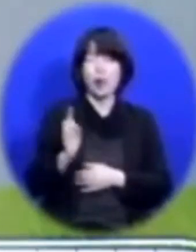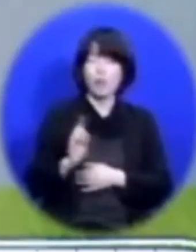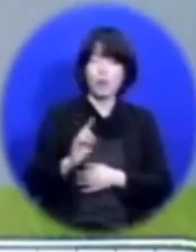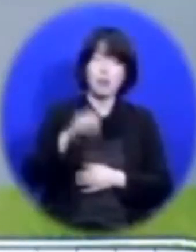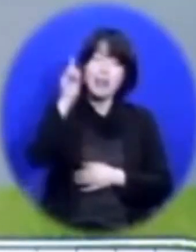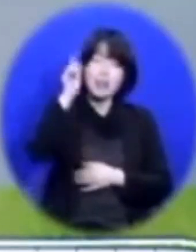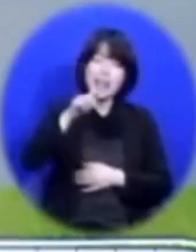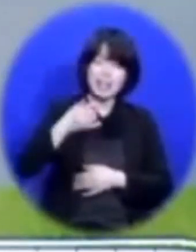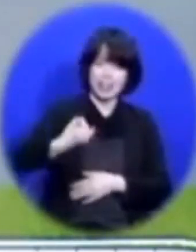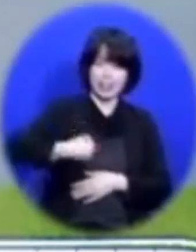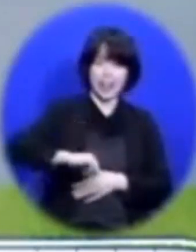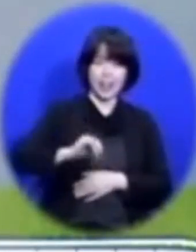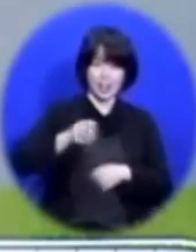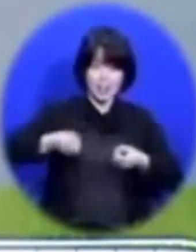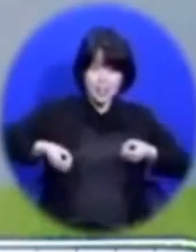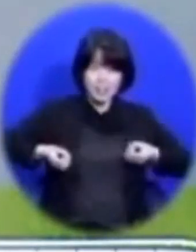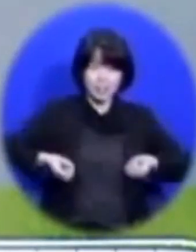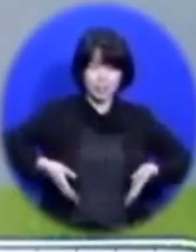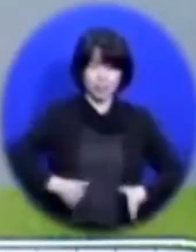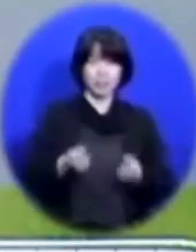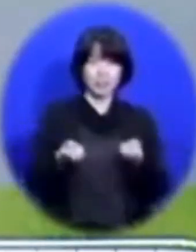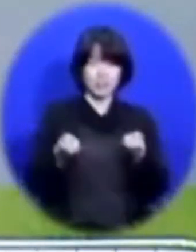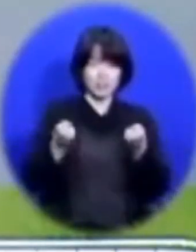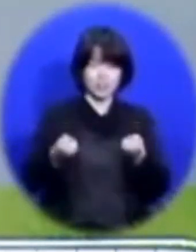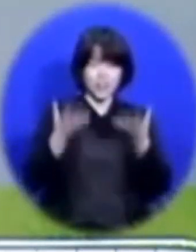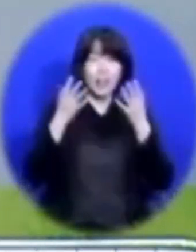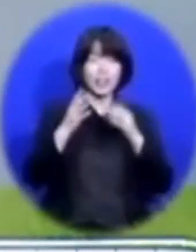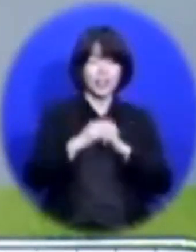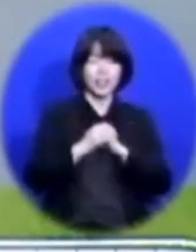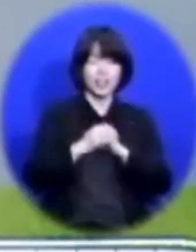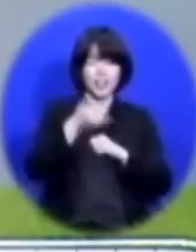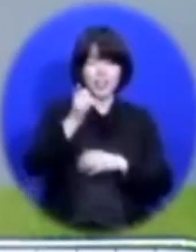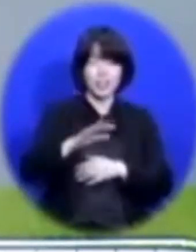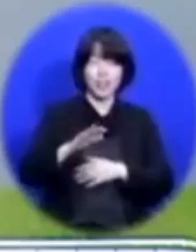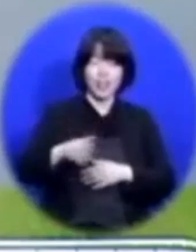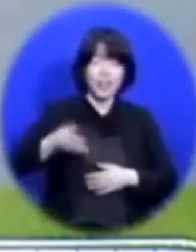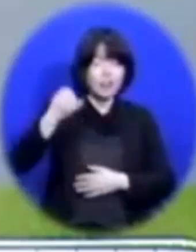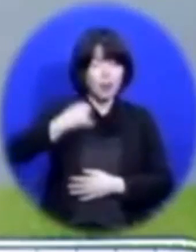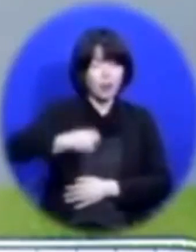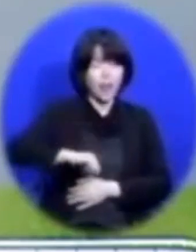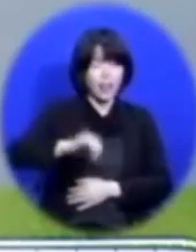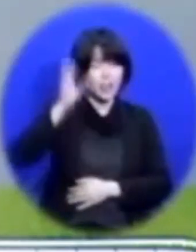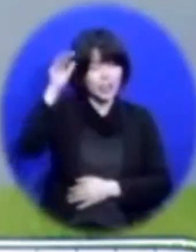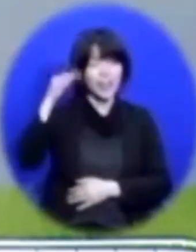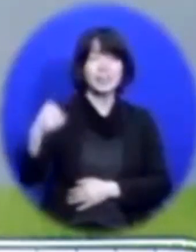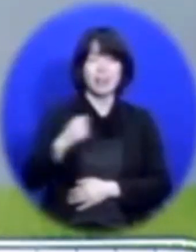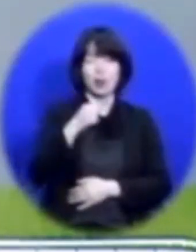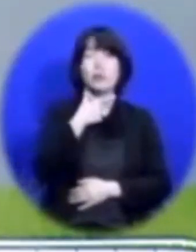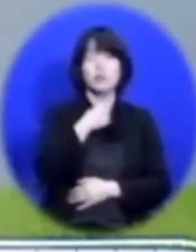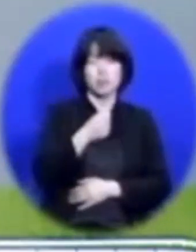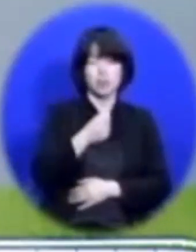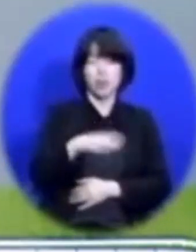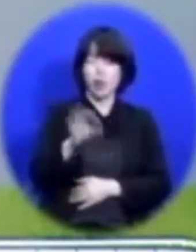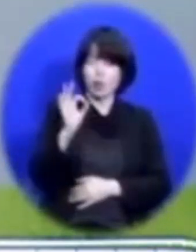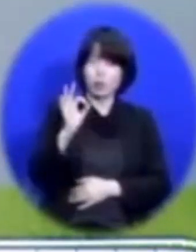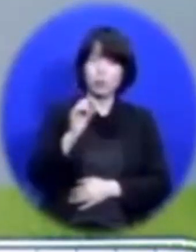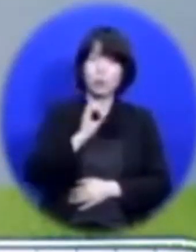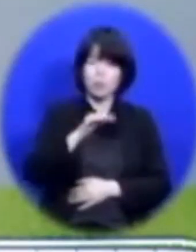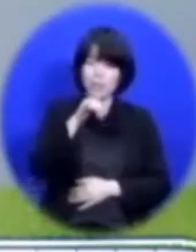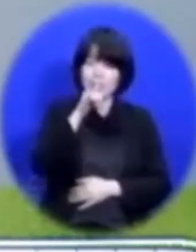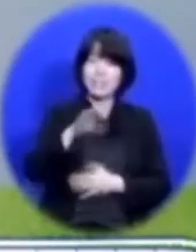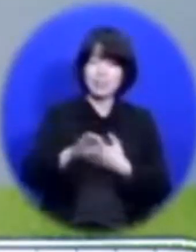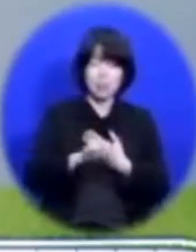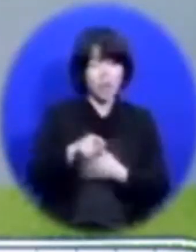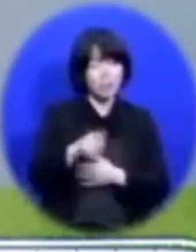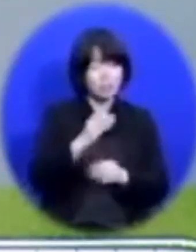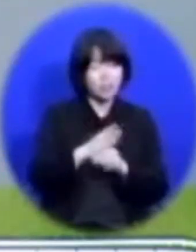내일이딸의생일인데 강아지를너무나갖고싶어하는딸을생각하니마음이너무아팠다. 돈만있다면저